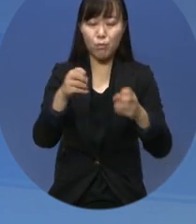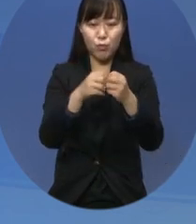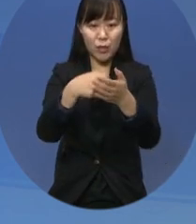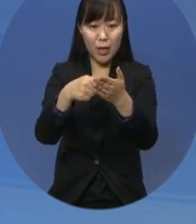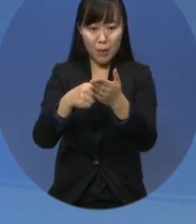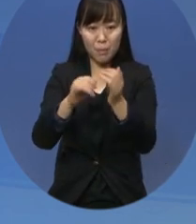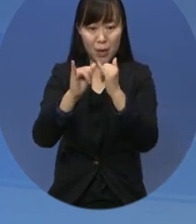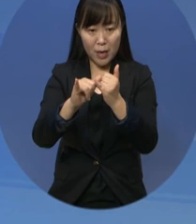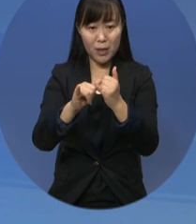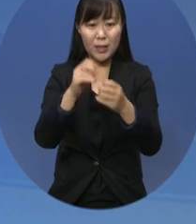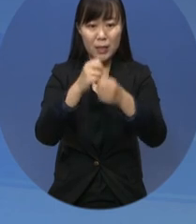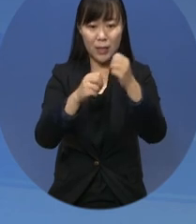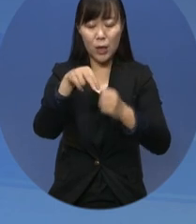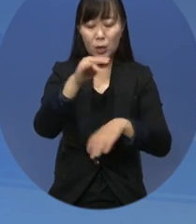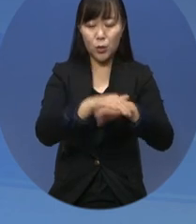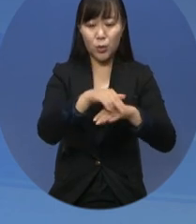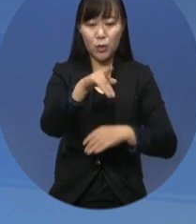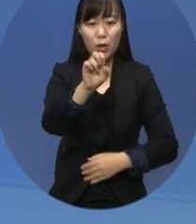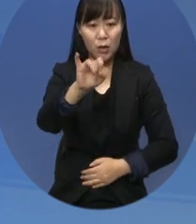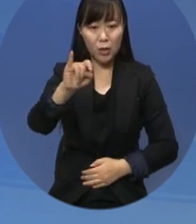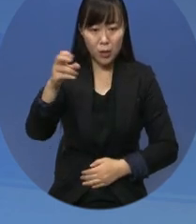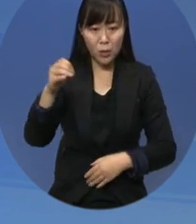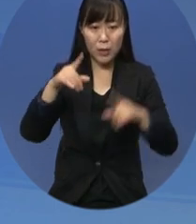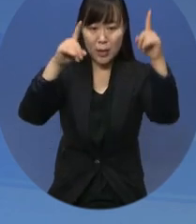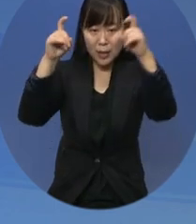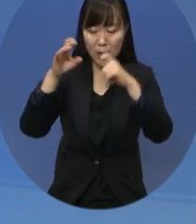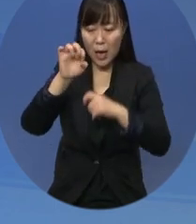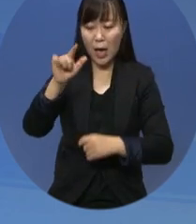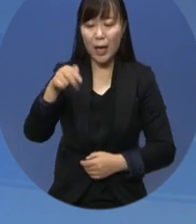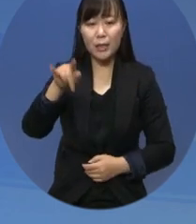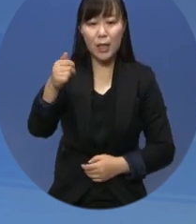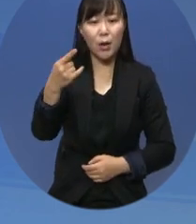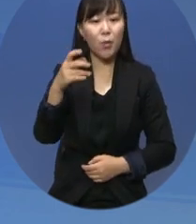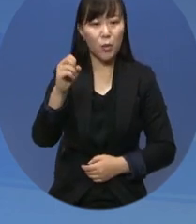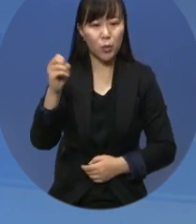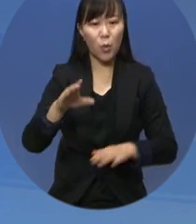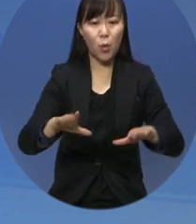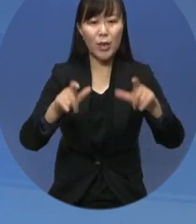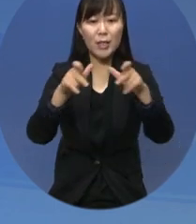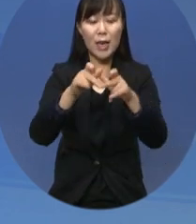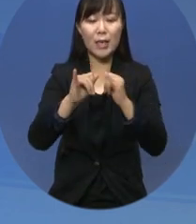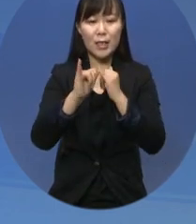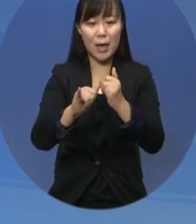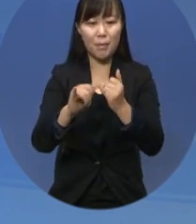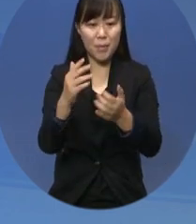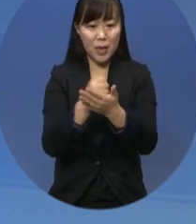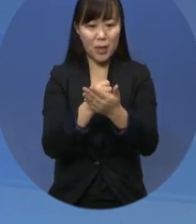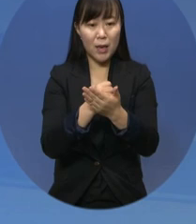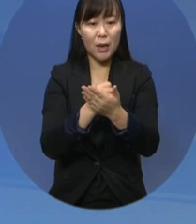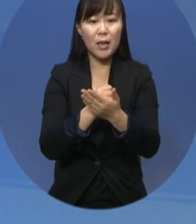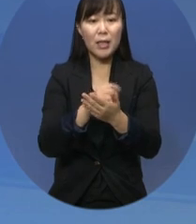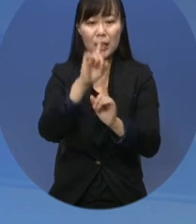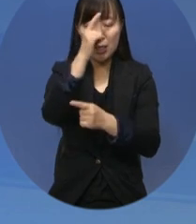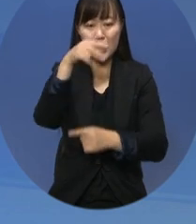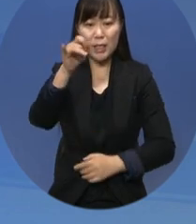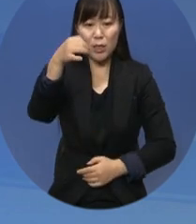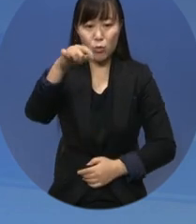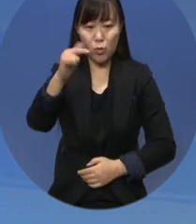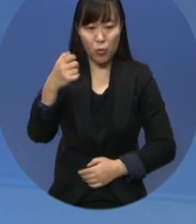수상한 시인 손성일과 사진작가 안세홍, 올해의 장애인상을 수상한 민요요정